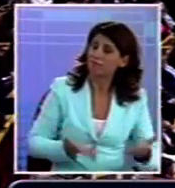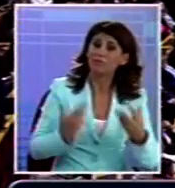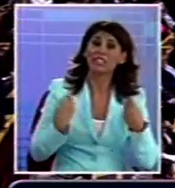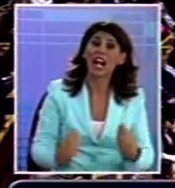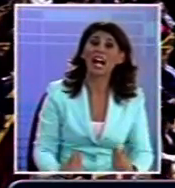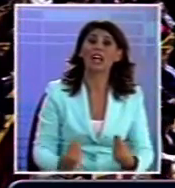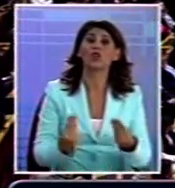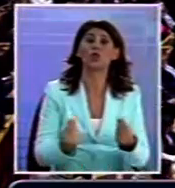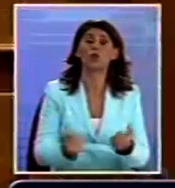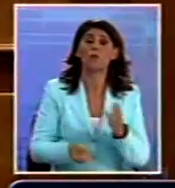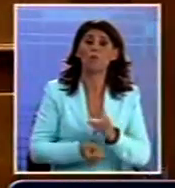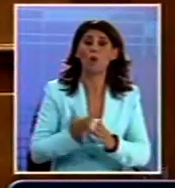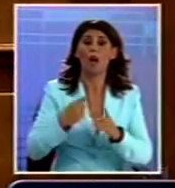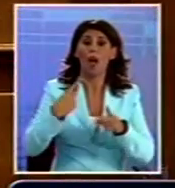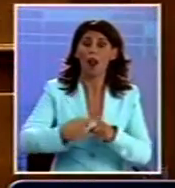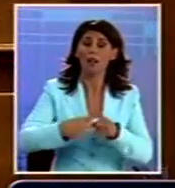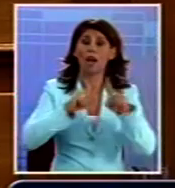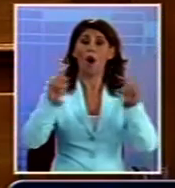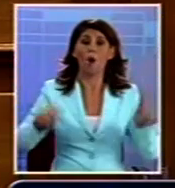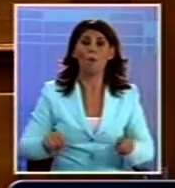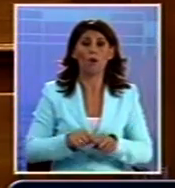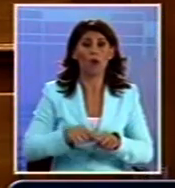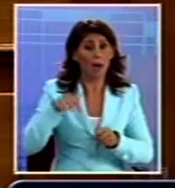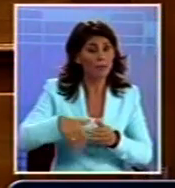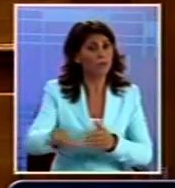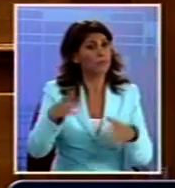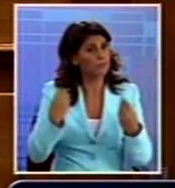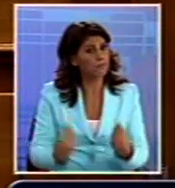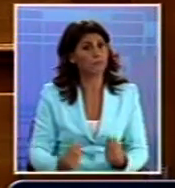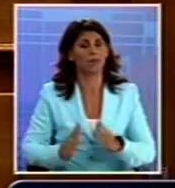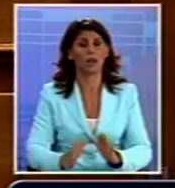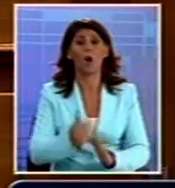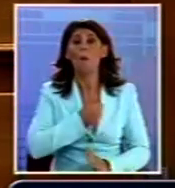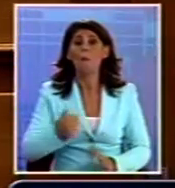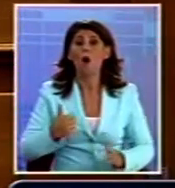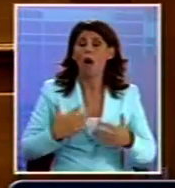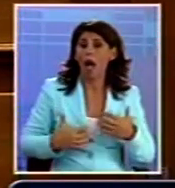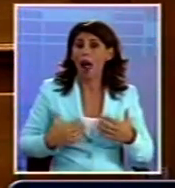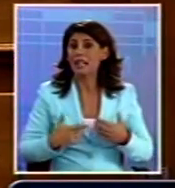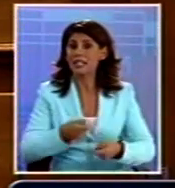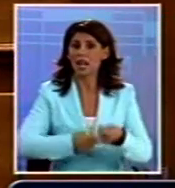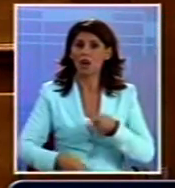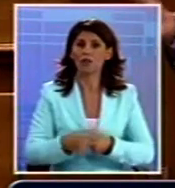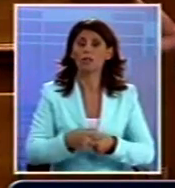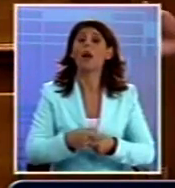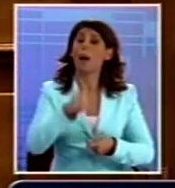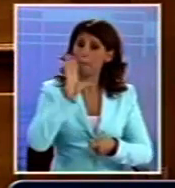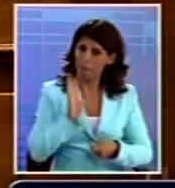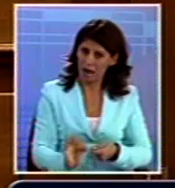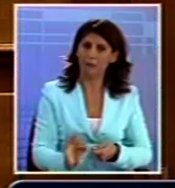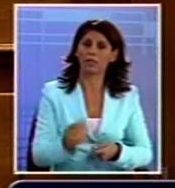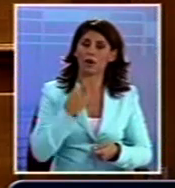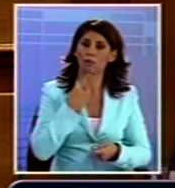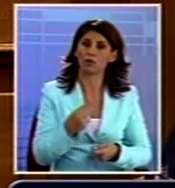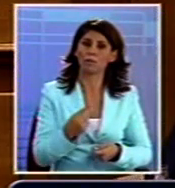τα νέα ελληνικά ομόλογα, που πήγανε πολύ καλά έκτοτε. Και το μόνο που δείχνει να ανησυχεί τις αγορές πια είναι πράγματι, όπως